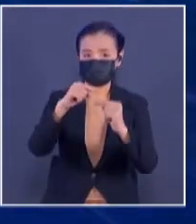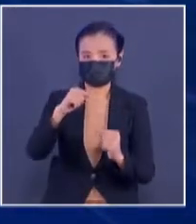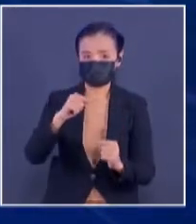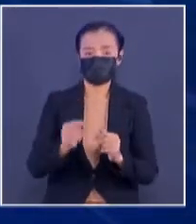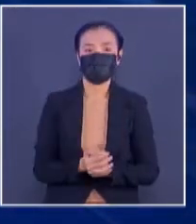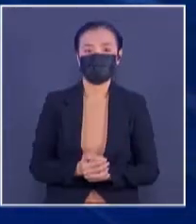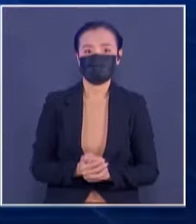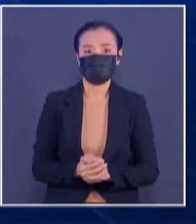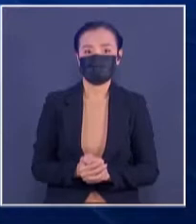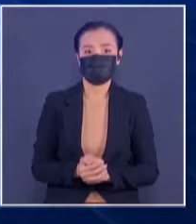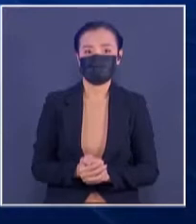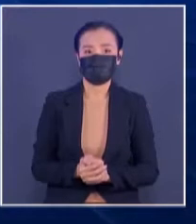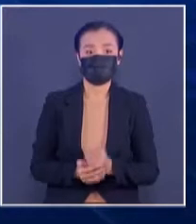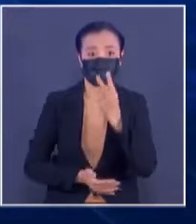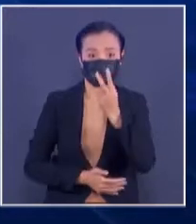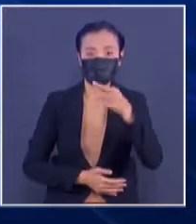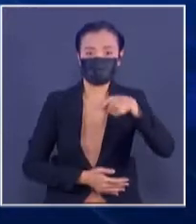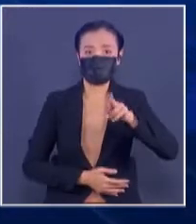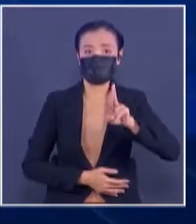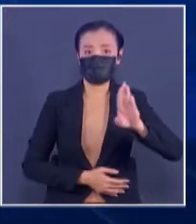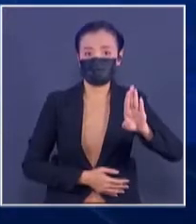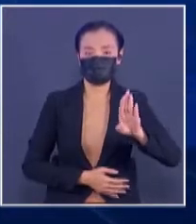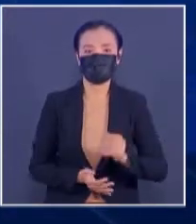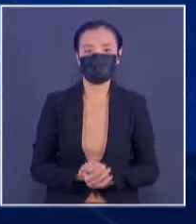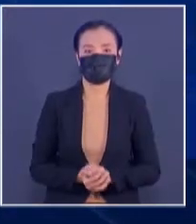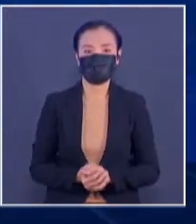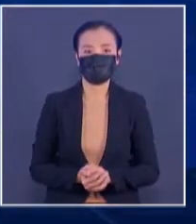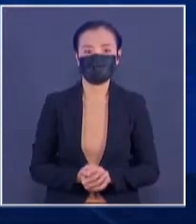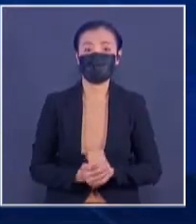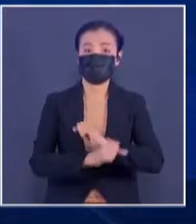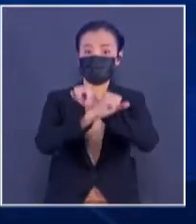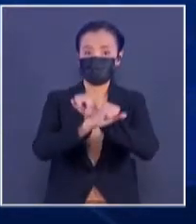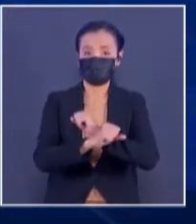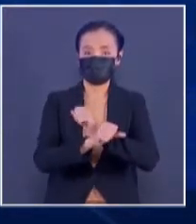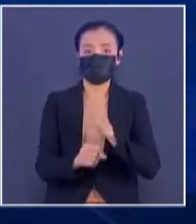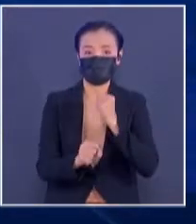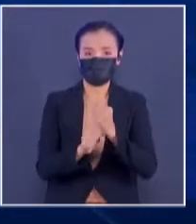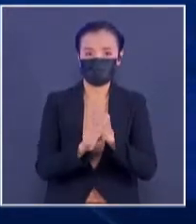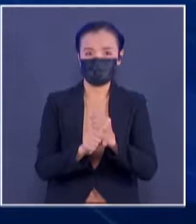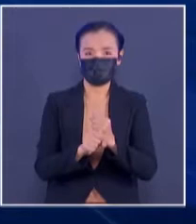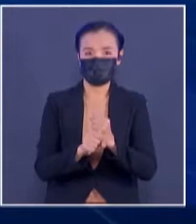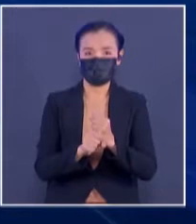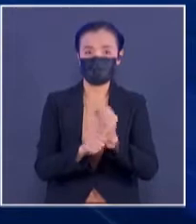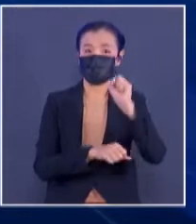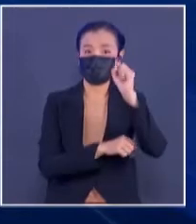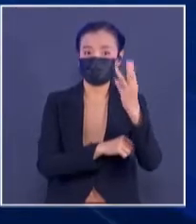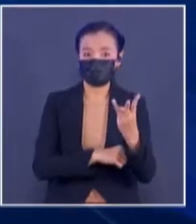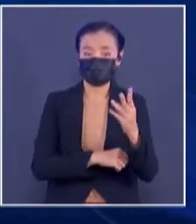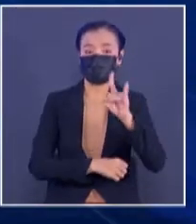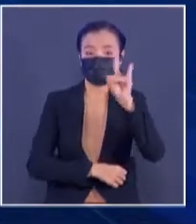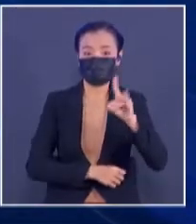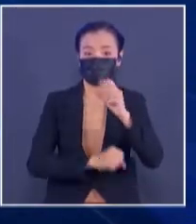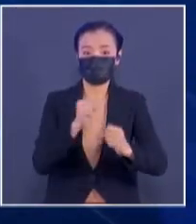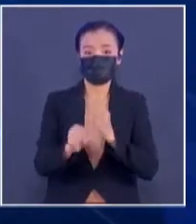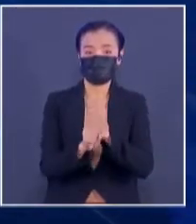ทั้งนี้พาคุณผู้ชมไปดูเรื่องของพรบกันหน่อยนะคะเป็นพรบป้องกันการทารุณกรรมและการจัดสวัสดิภาพของสัตว์ประจ